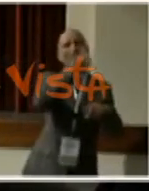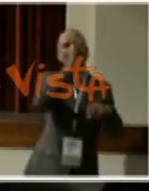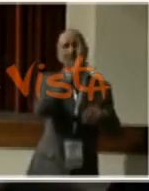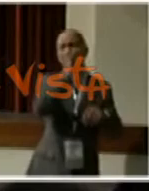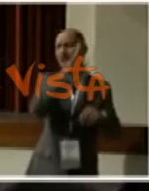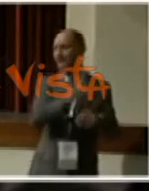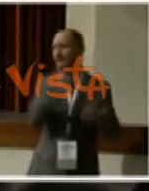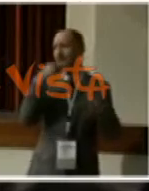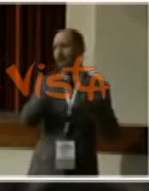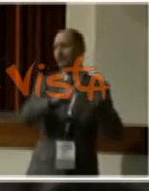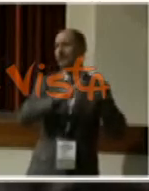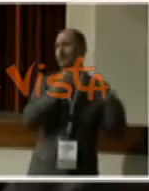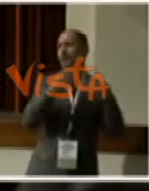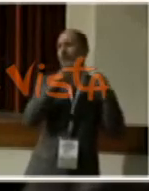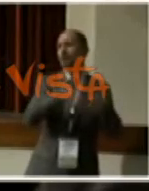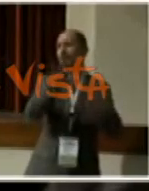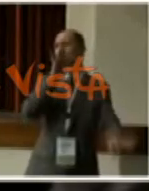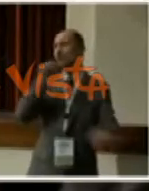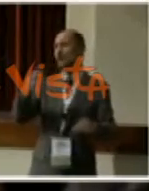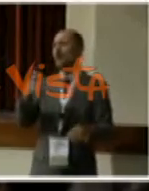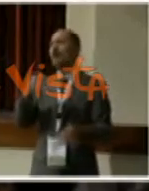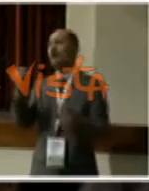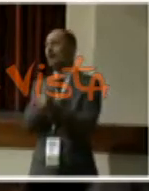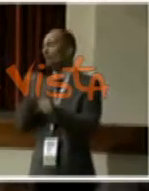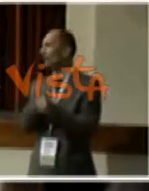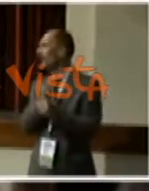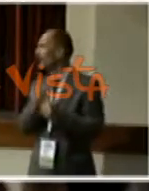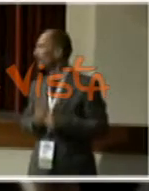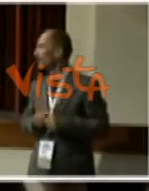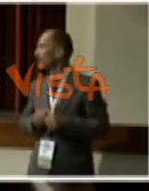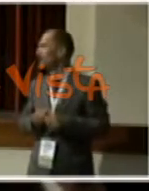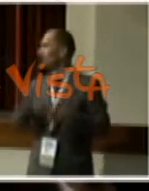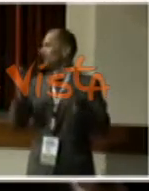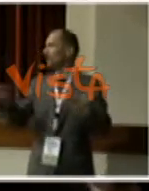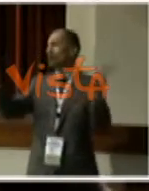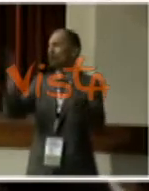Capua è un Parlamento che sceglie la morale doppia.